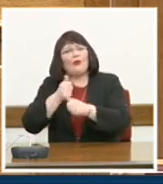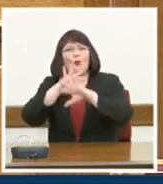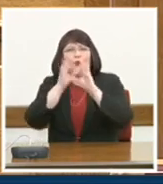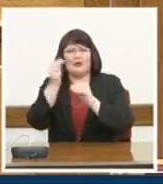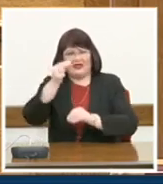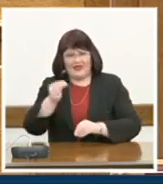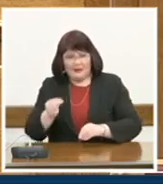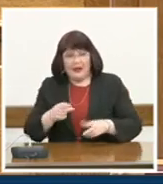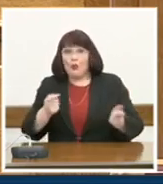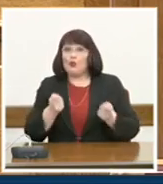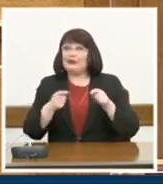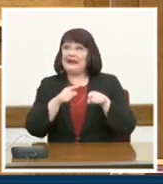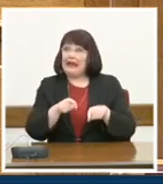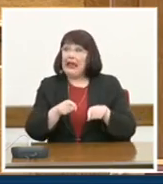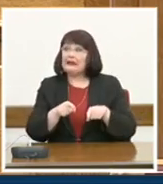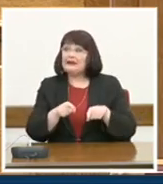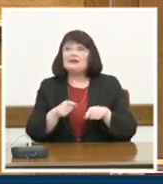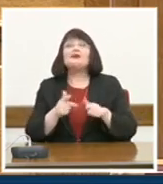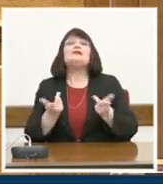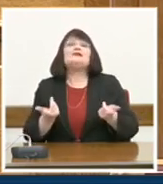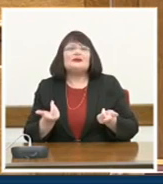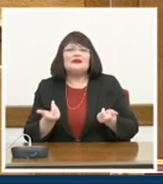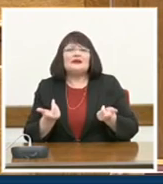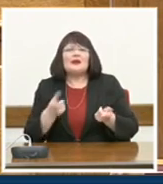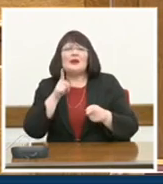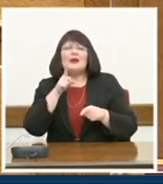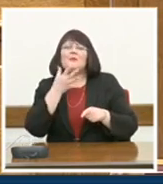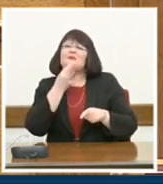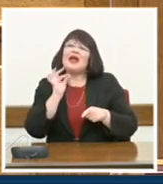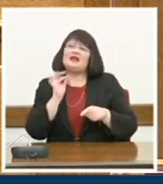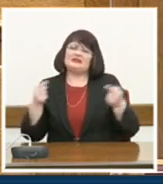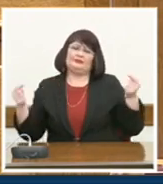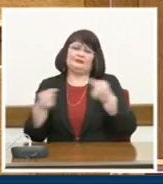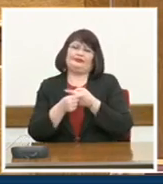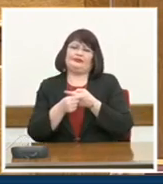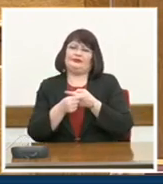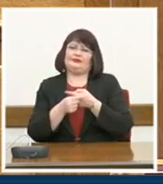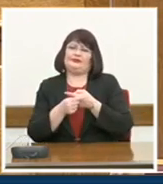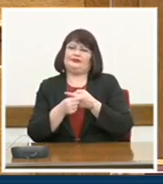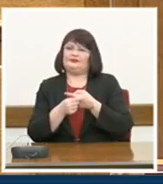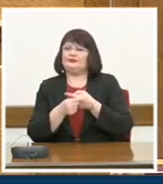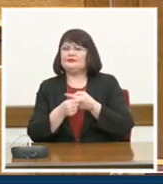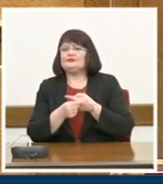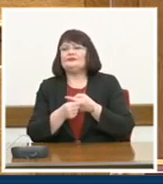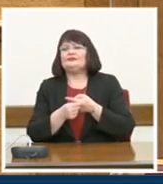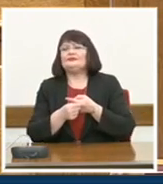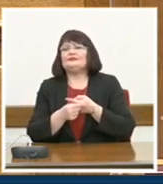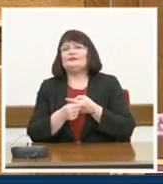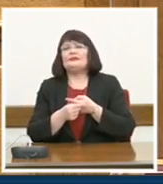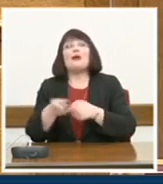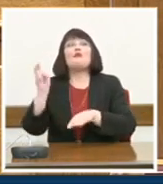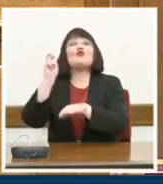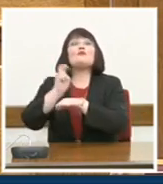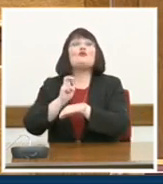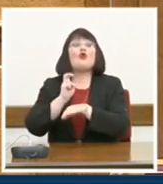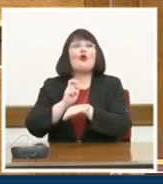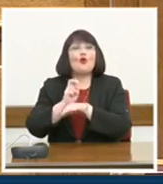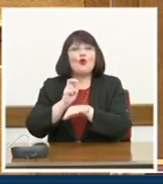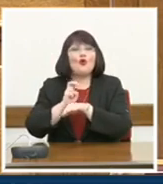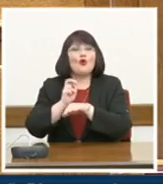ζητήματα είναι μια κάποια παραφωνία. Είναι μια παρέκκληση από τον υπόλοιπο ιστορικό βίο αυτής